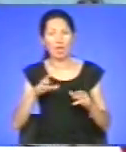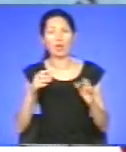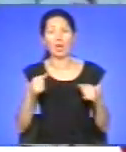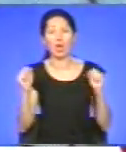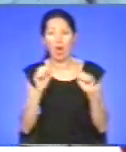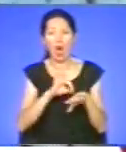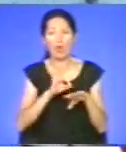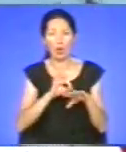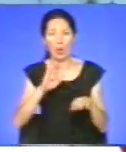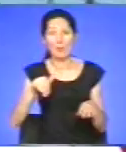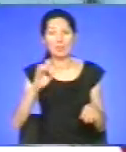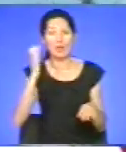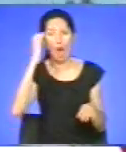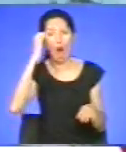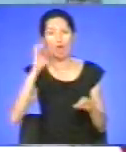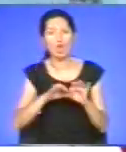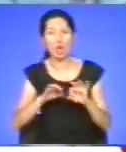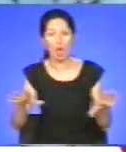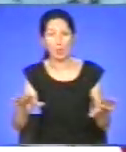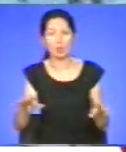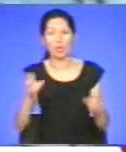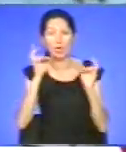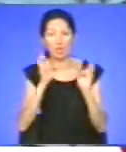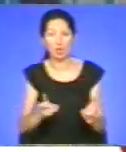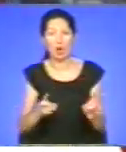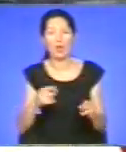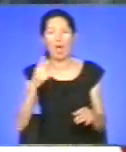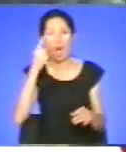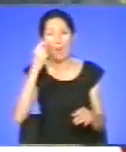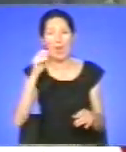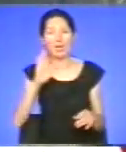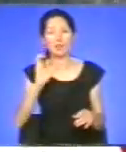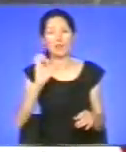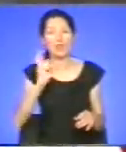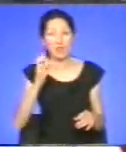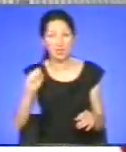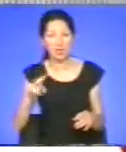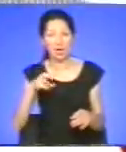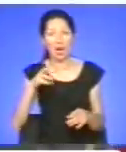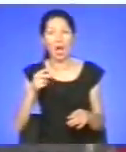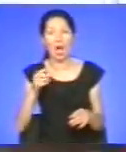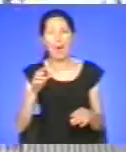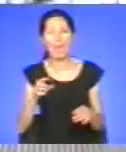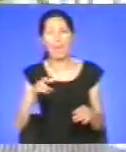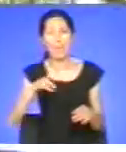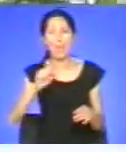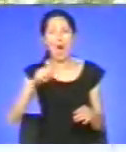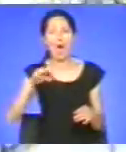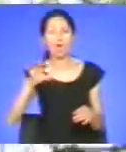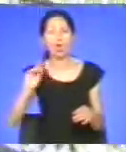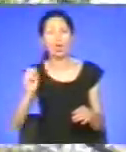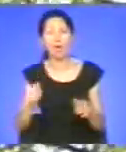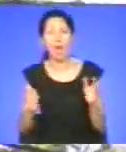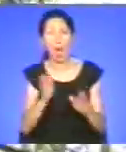катастрофи мед, віск, квітковий пилок, бджолине маточне молоко повинен вживати кожен, адже це вітамінні